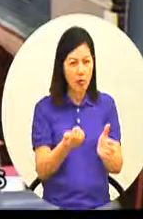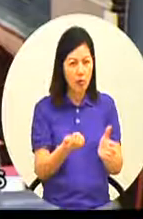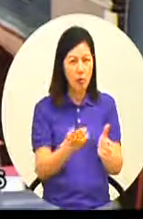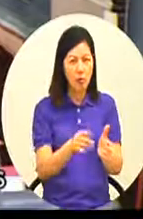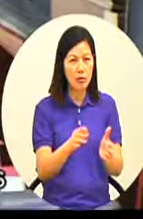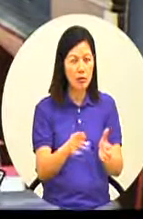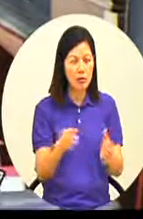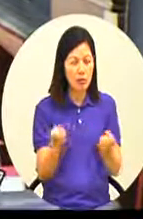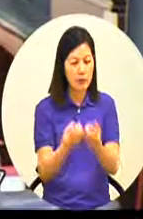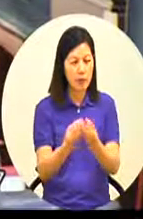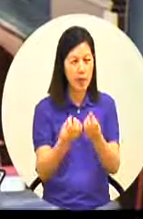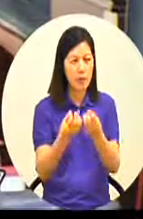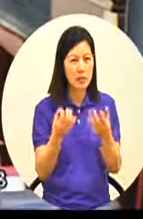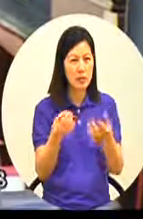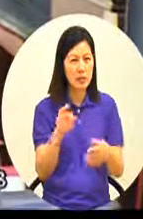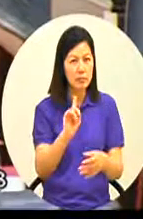害。